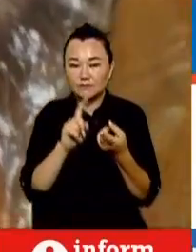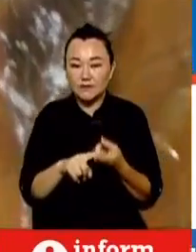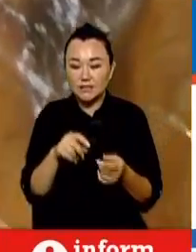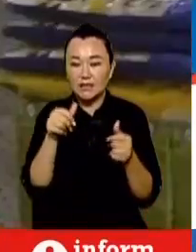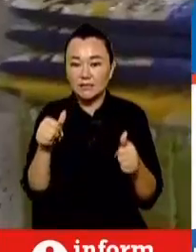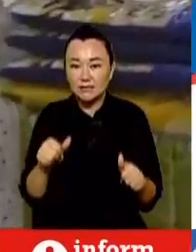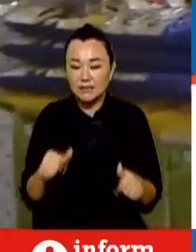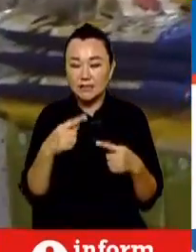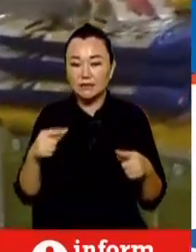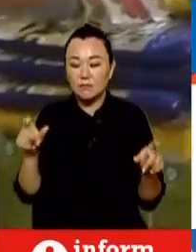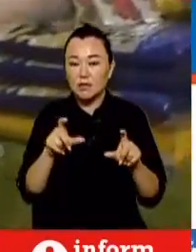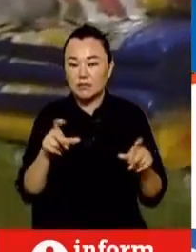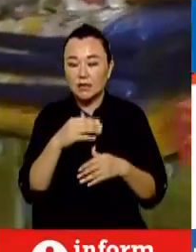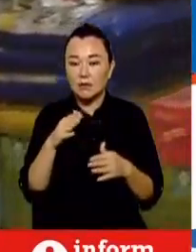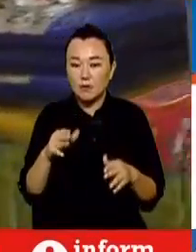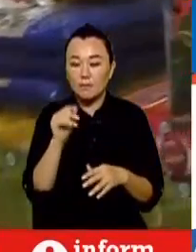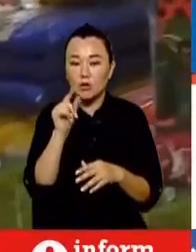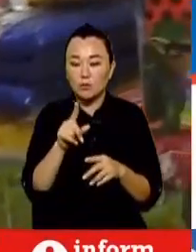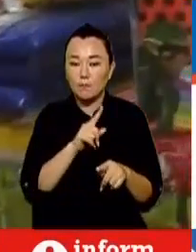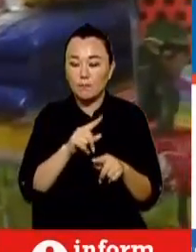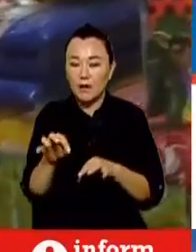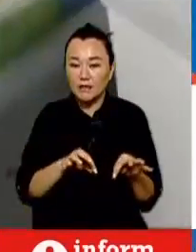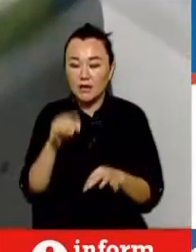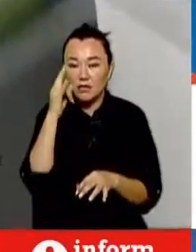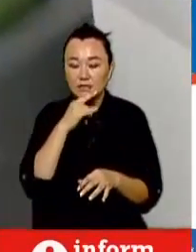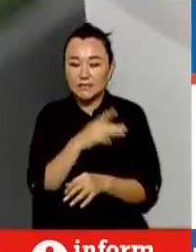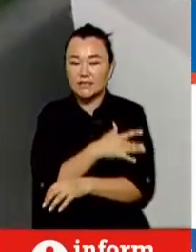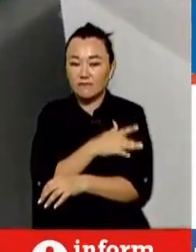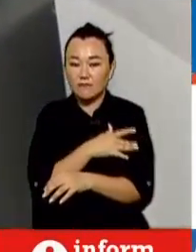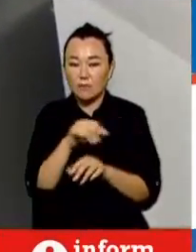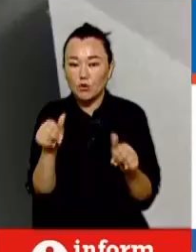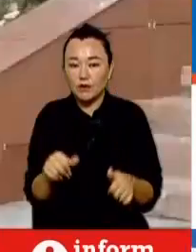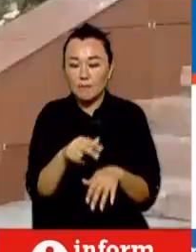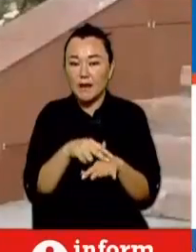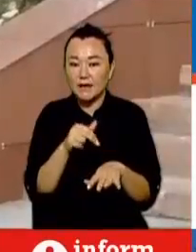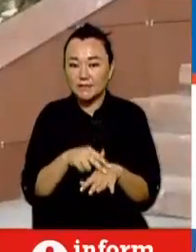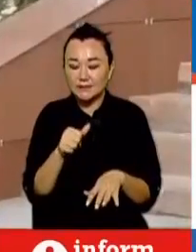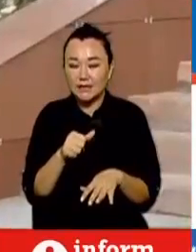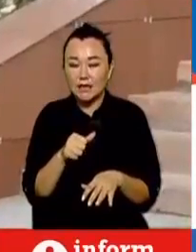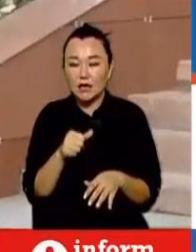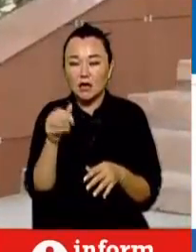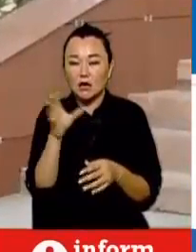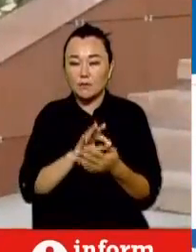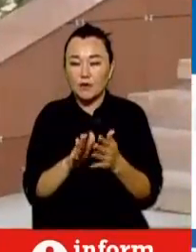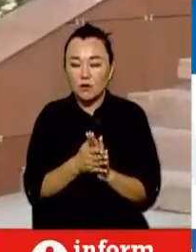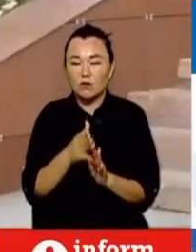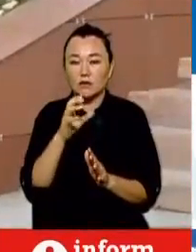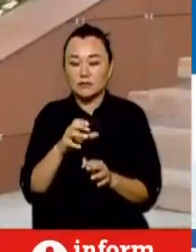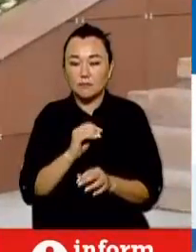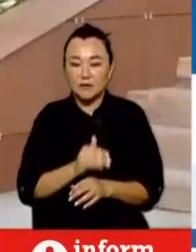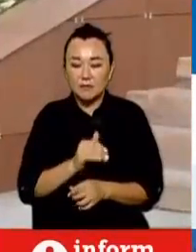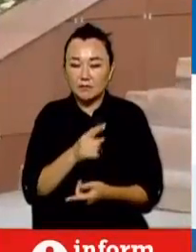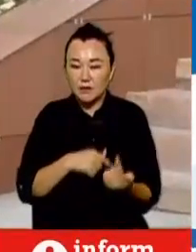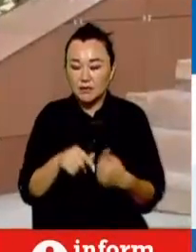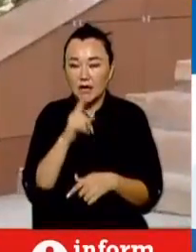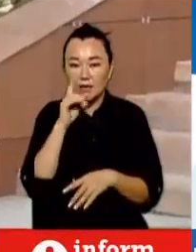расклеили в некоторых магазинах в рамках пилотного проекта «Казахстанская сервисная модель полиции». Достигнута договоренность с отделом предпринимательства